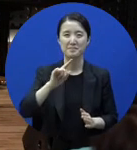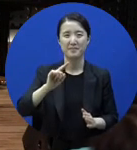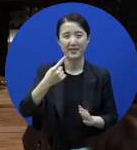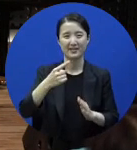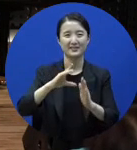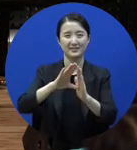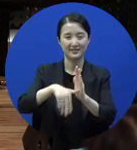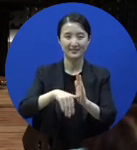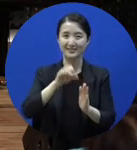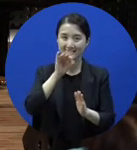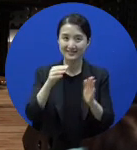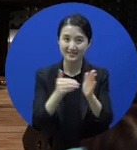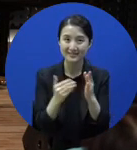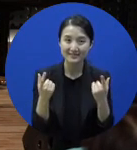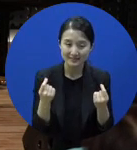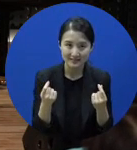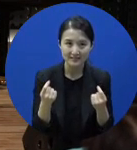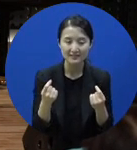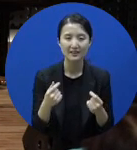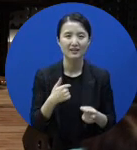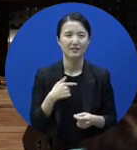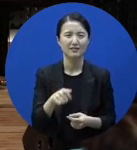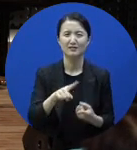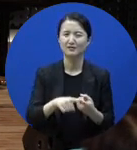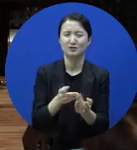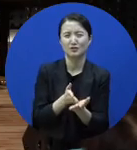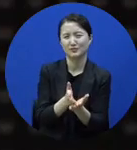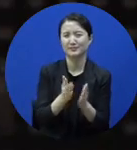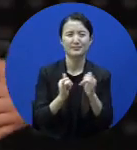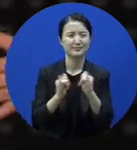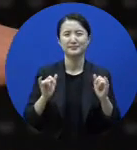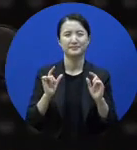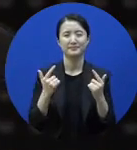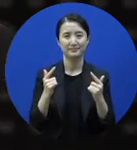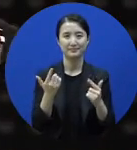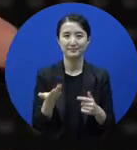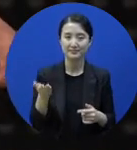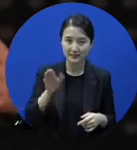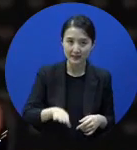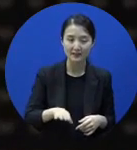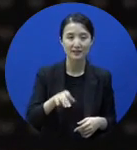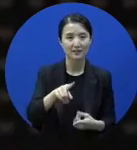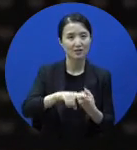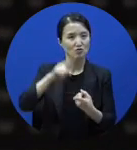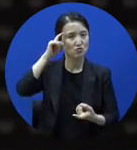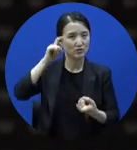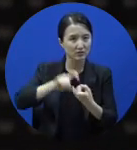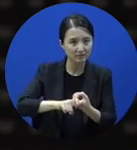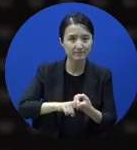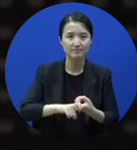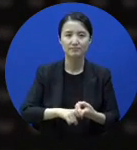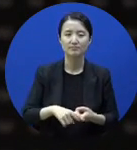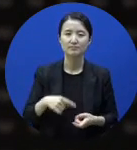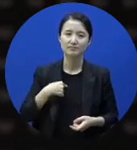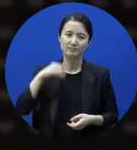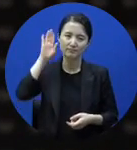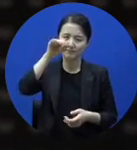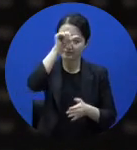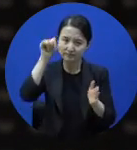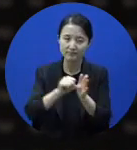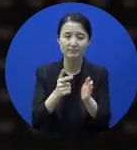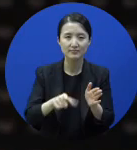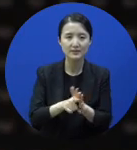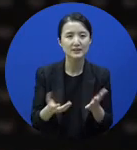보니까 거기에서 필요한 직업이나 그런 것들을 먼저 경험을 해봤고 제 주변에 많은 분들이 그런 직업을 찾아 새로운 것들을 만들어가고